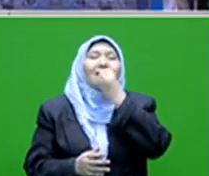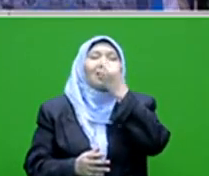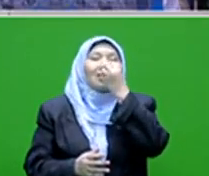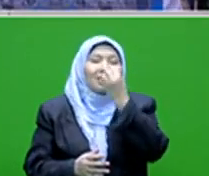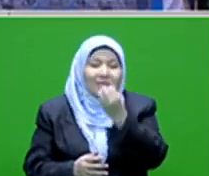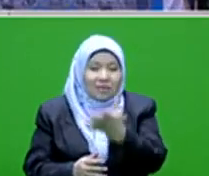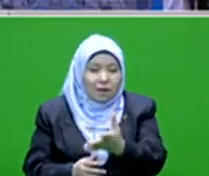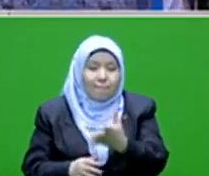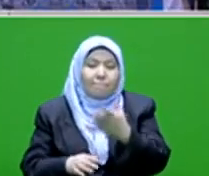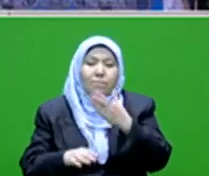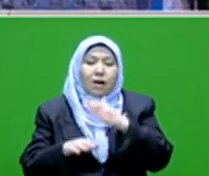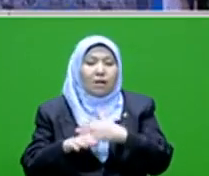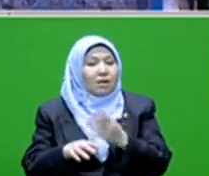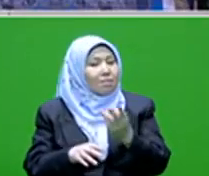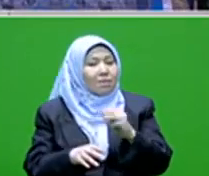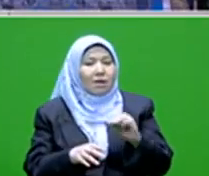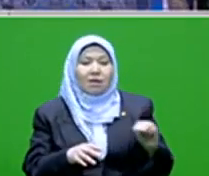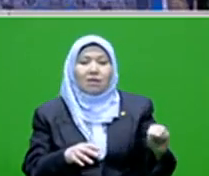ولم